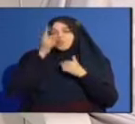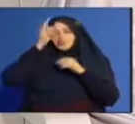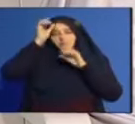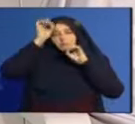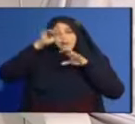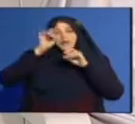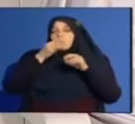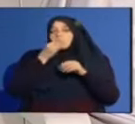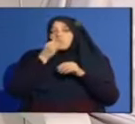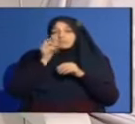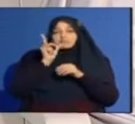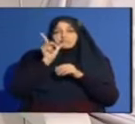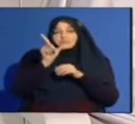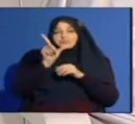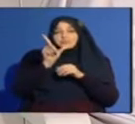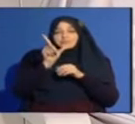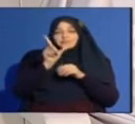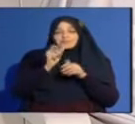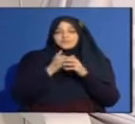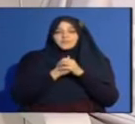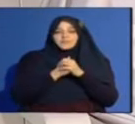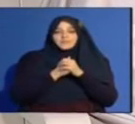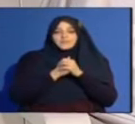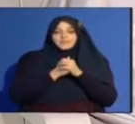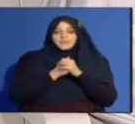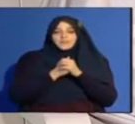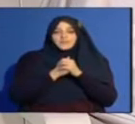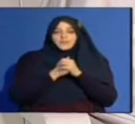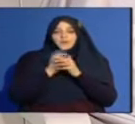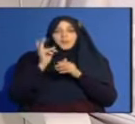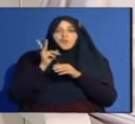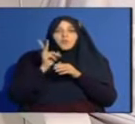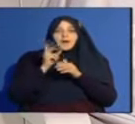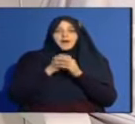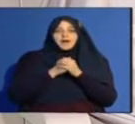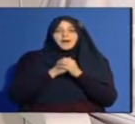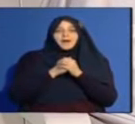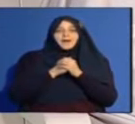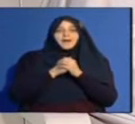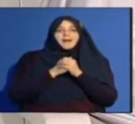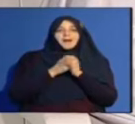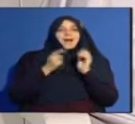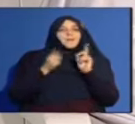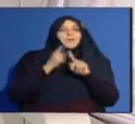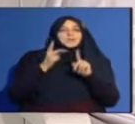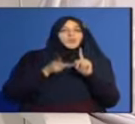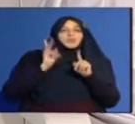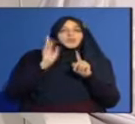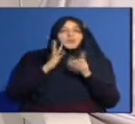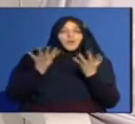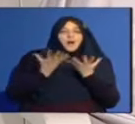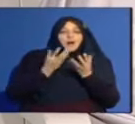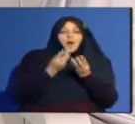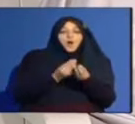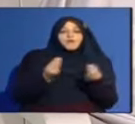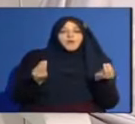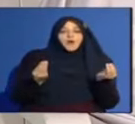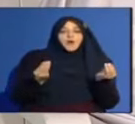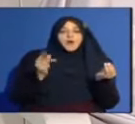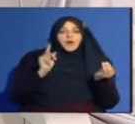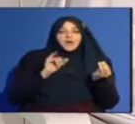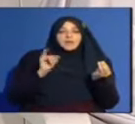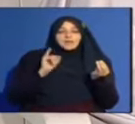في الصميم. في الصميم، لأن رأس المال هم هؤلاء الأولاد الذين يعرضون